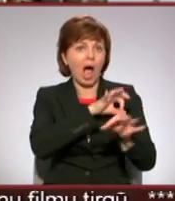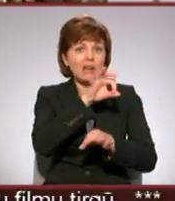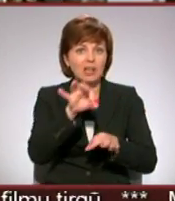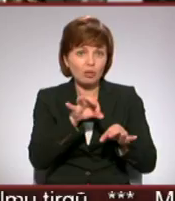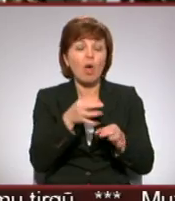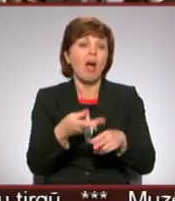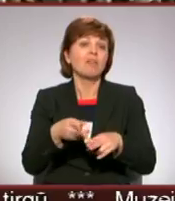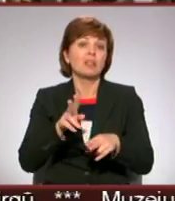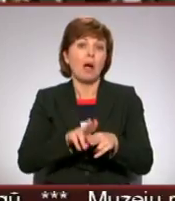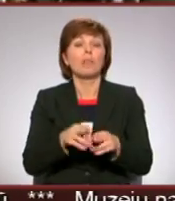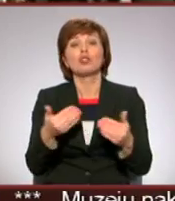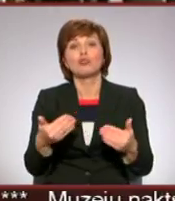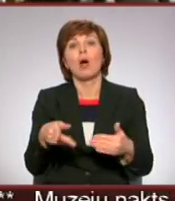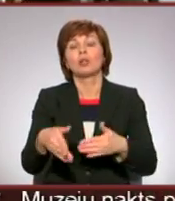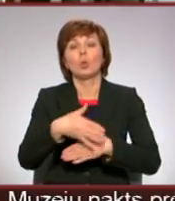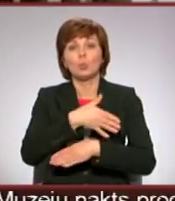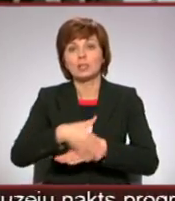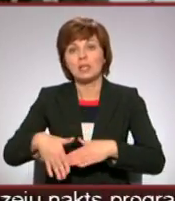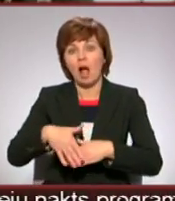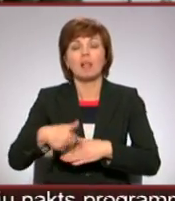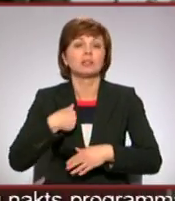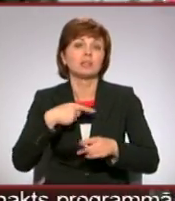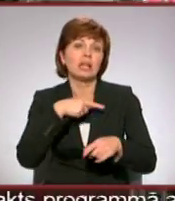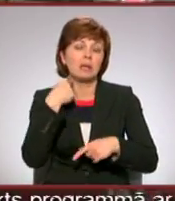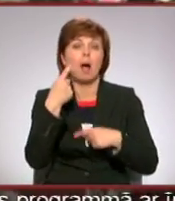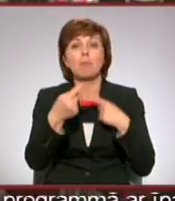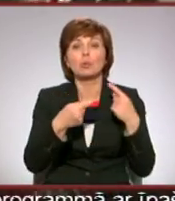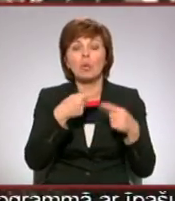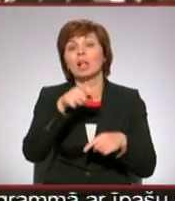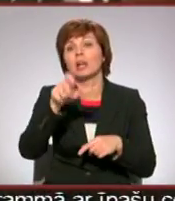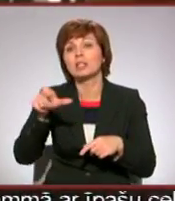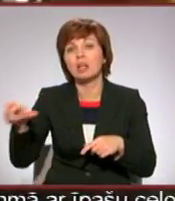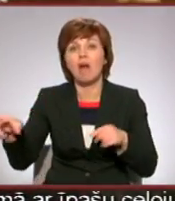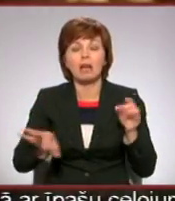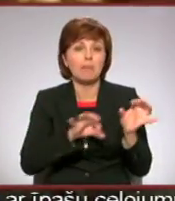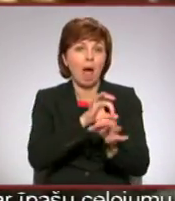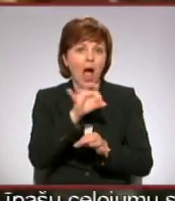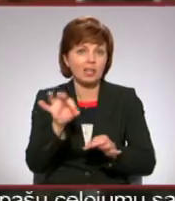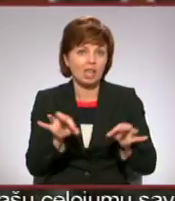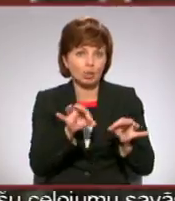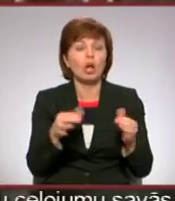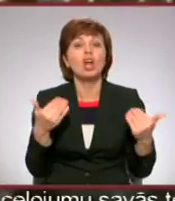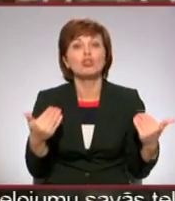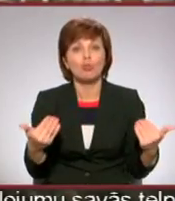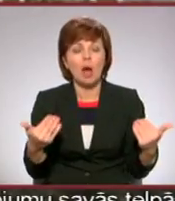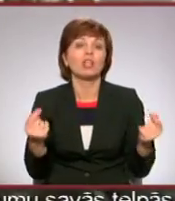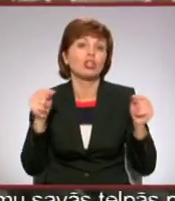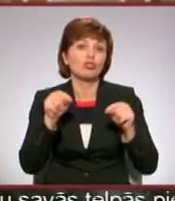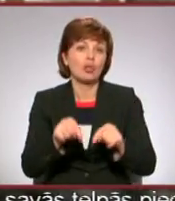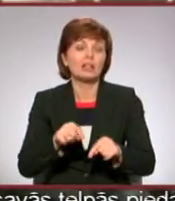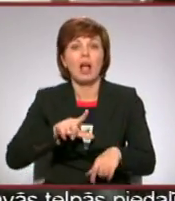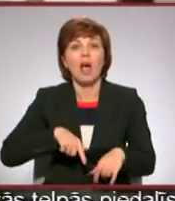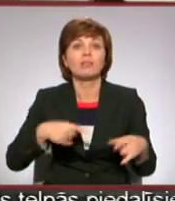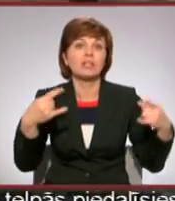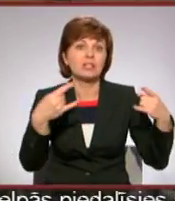Tāpēc mēs esam šodien šeit uz ielas. Mēs gribam runāt ar cilvēkiem par arhitektūru. Tāpēc mēs šodien esam šeit Latvijas